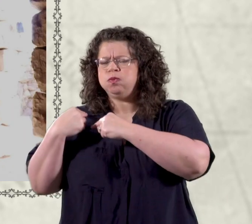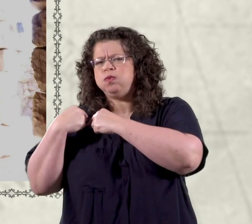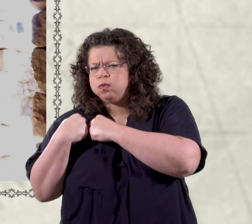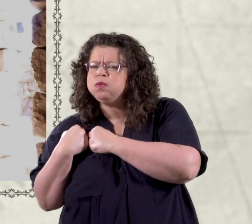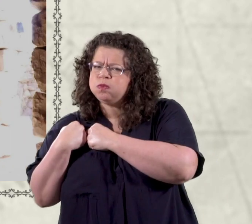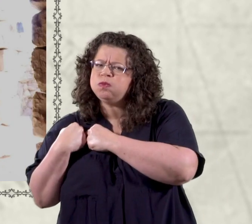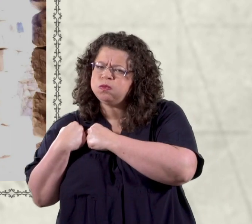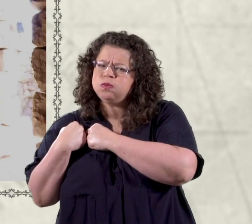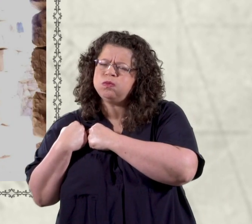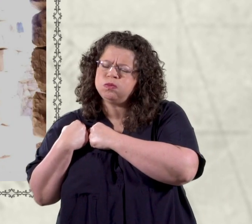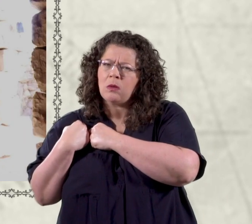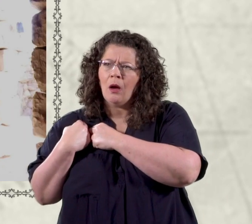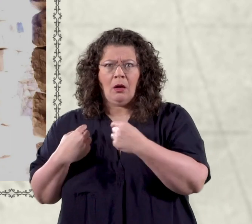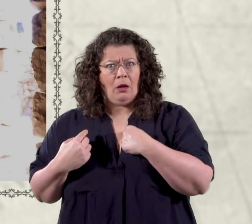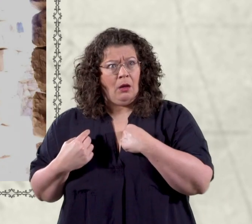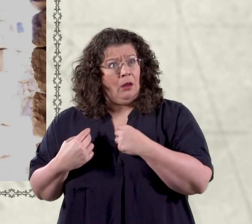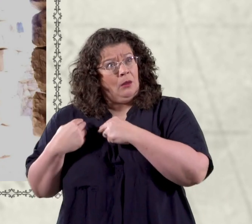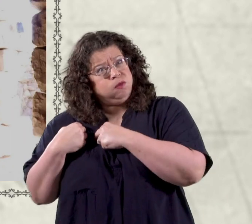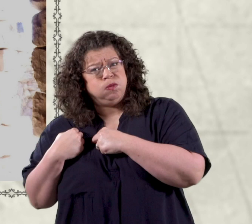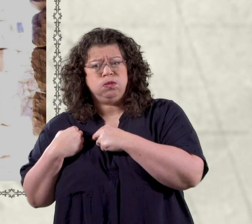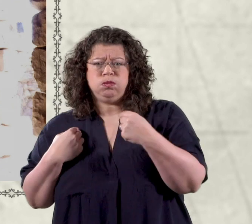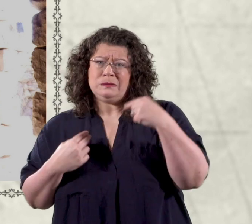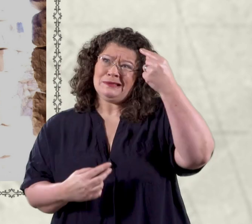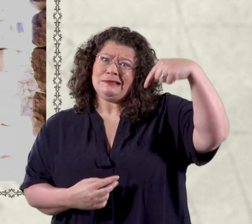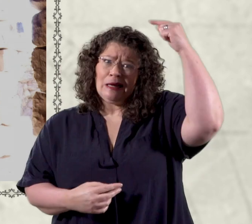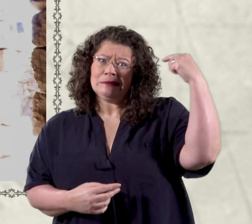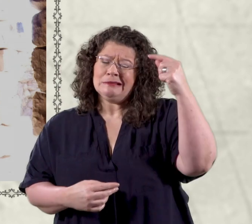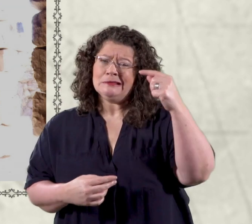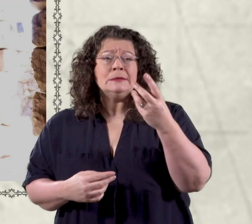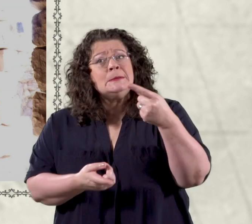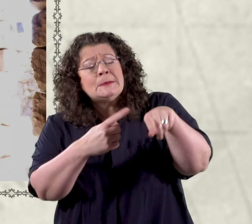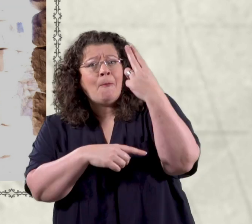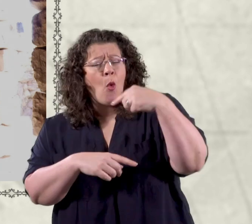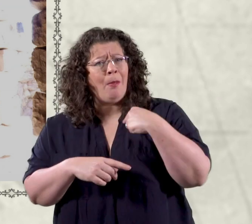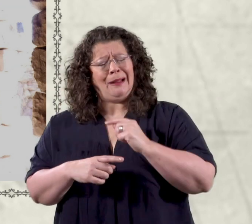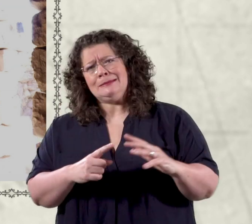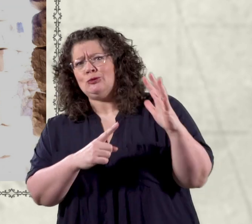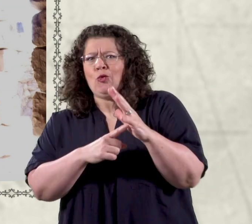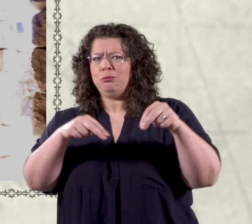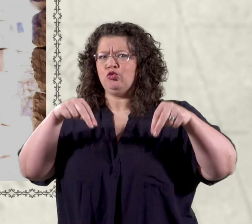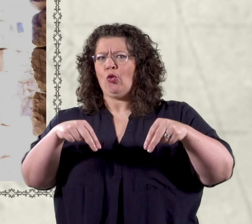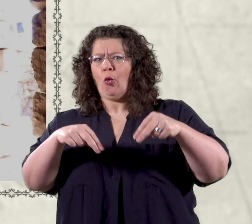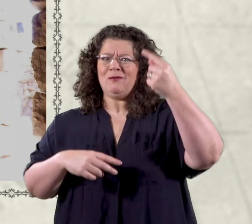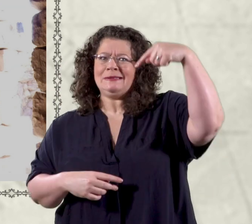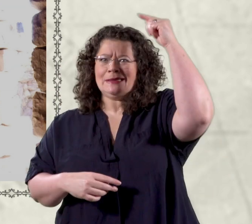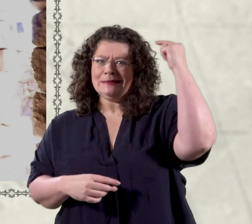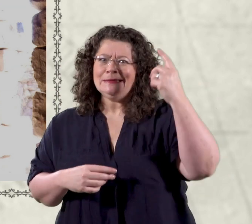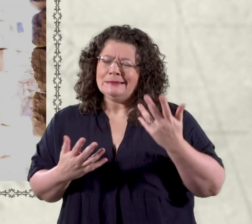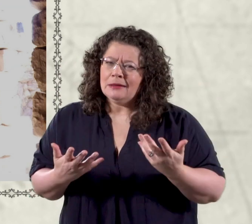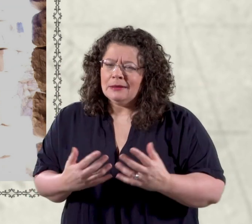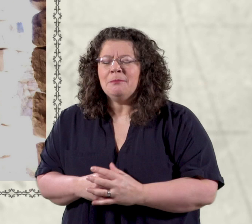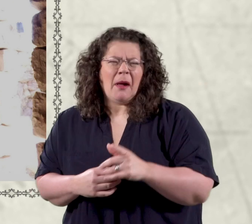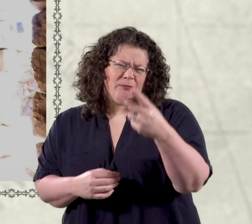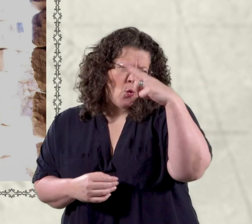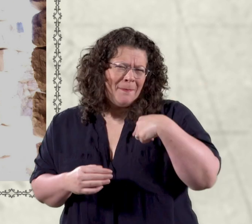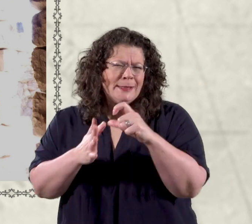Dipyn o gyfrifoldeb wyddwch chi. Bod yn brif sant. Ie, y sant cenedlaethol. O, mae rhain fy ngalw'n top